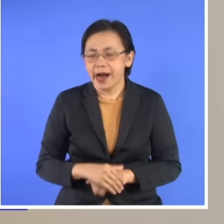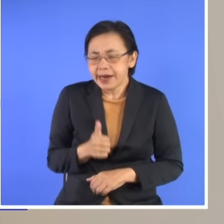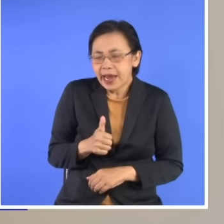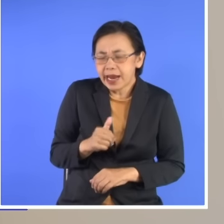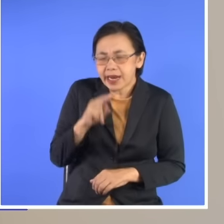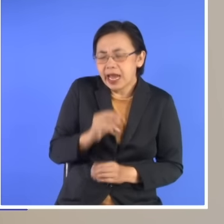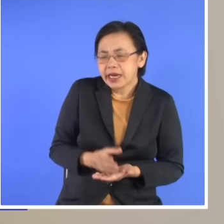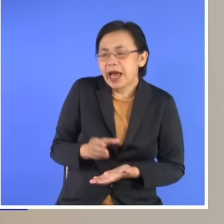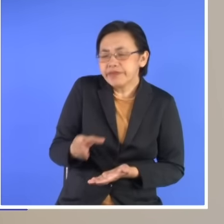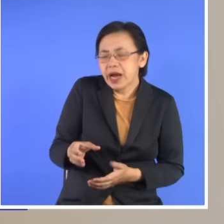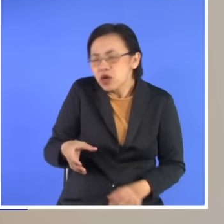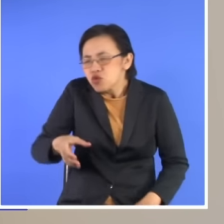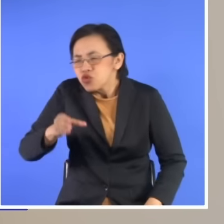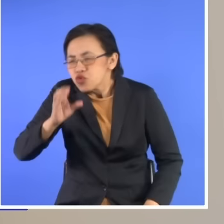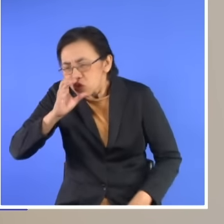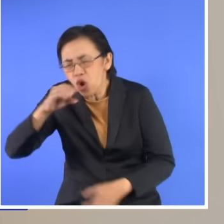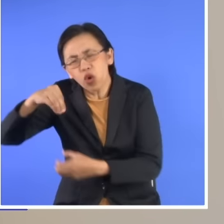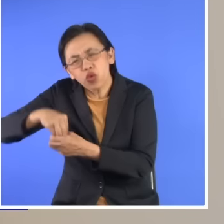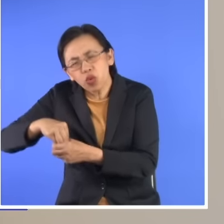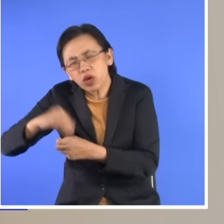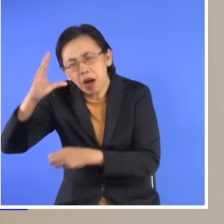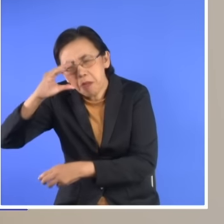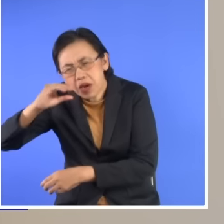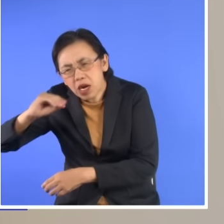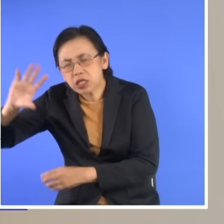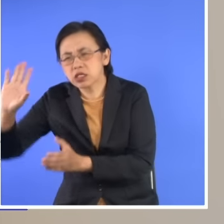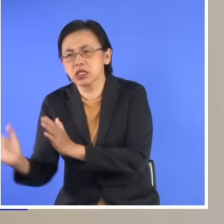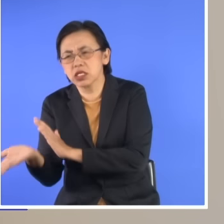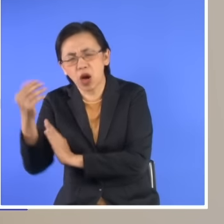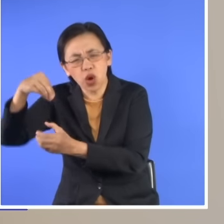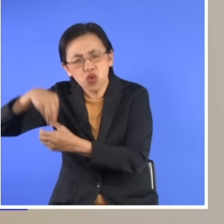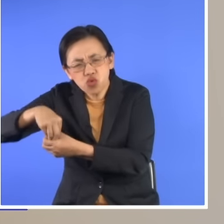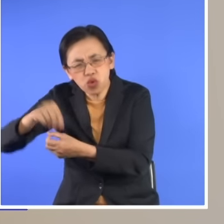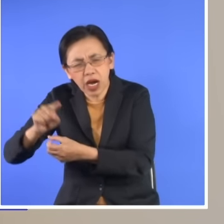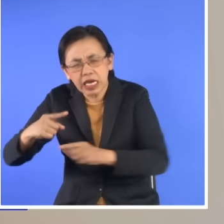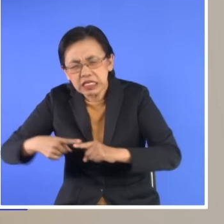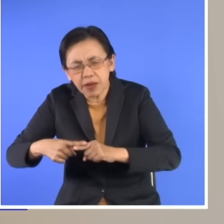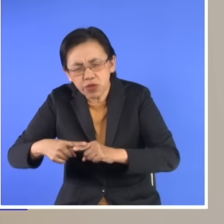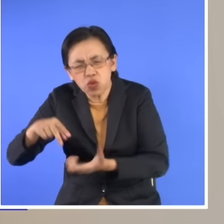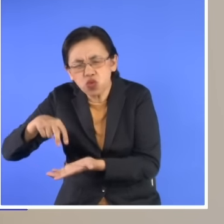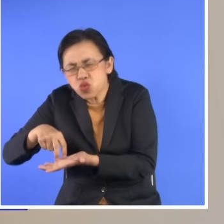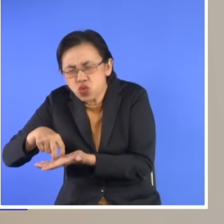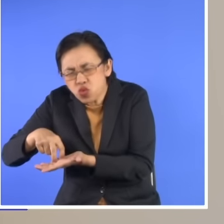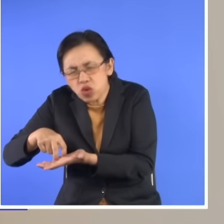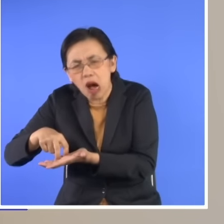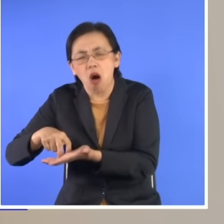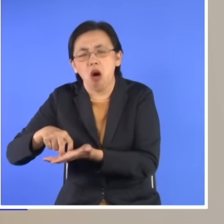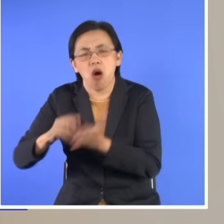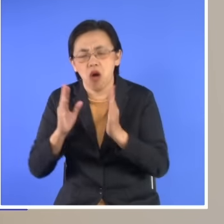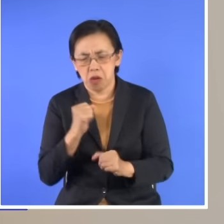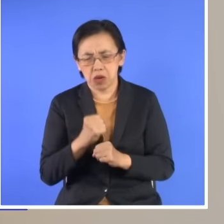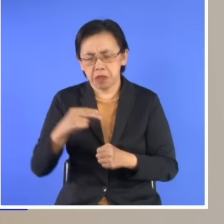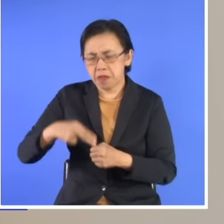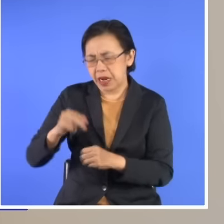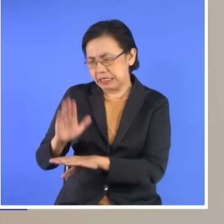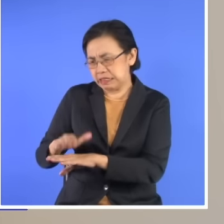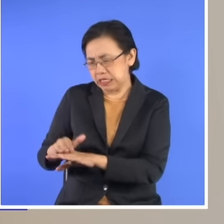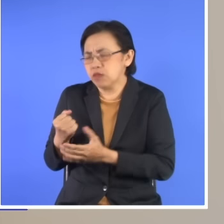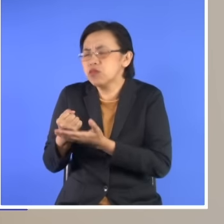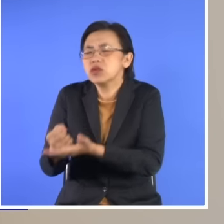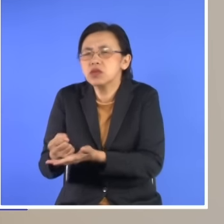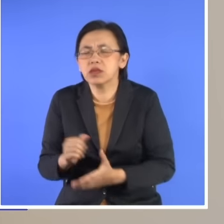อยู่ในไปปั๊มจนกระทั่งถึงช่วงเช้าช่วงเช้าไม่ไปไหนอยู่ในสภาพที่เจ็บอยู่ก็เลยอ้านะครับเนี่ยก็มามาช่วยว่าอย่างั้นเถอะพอช่วยปั๊บนะครับ